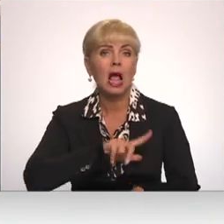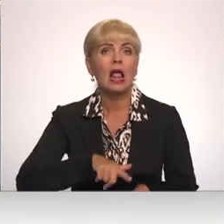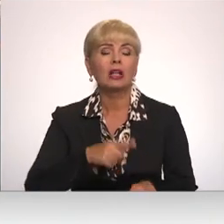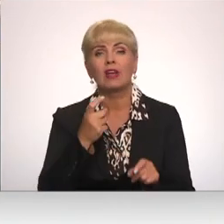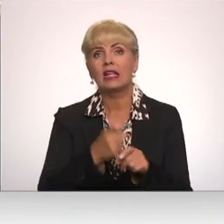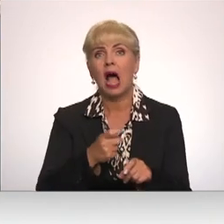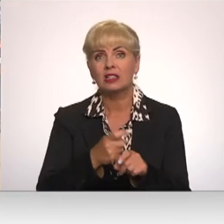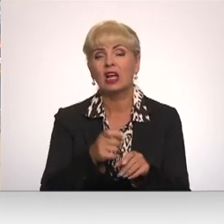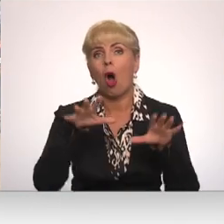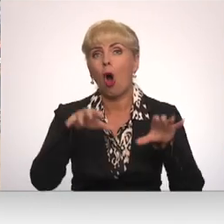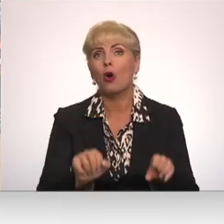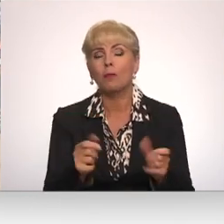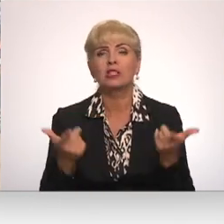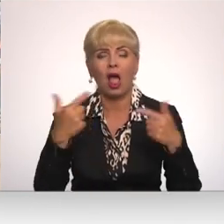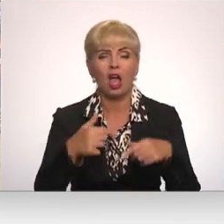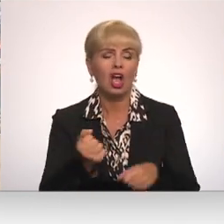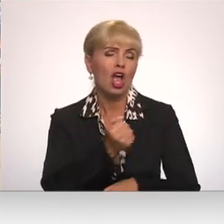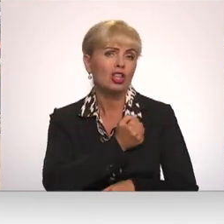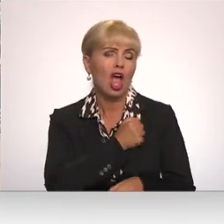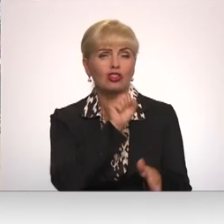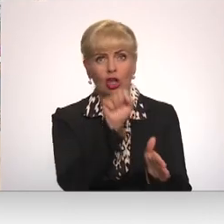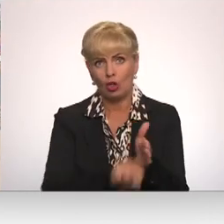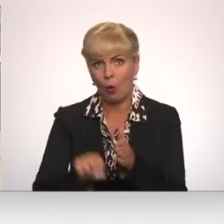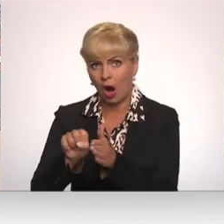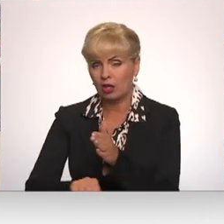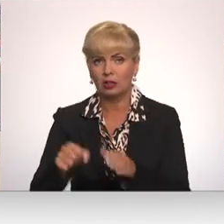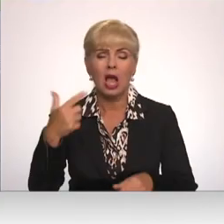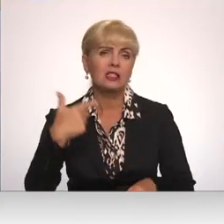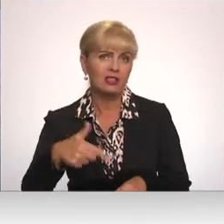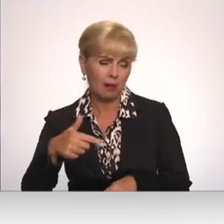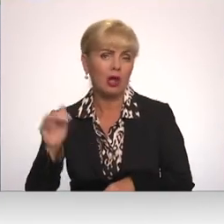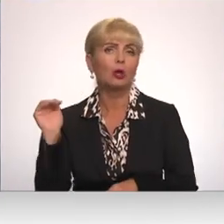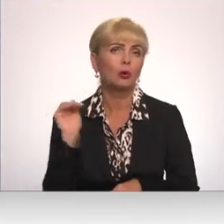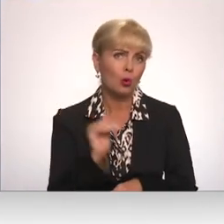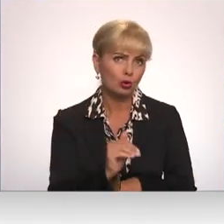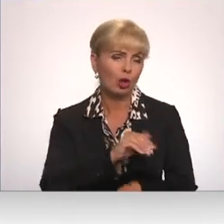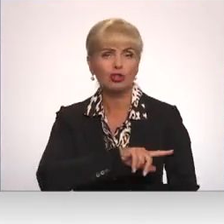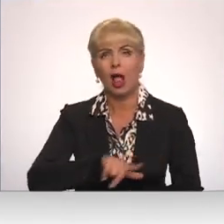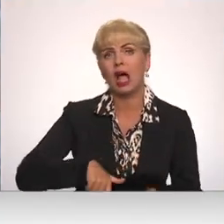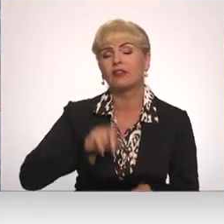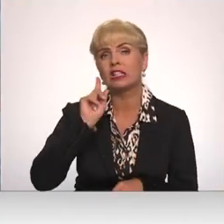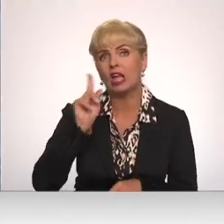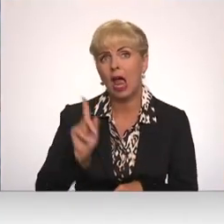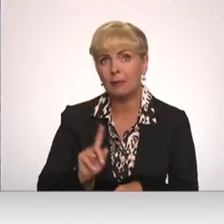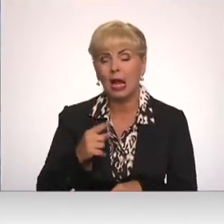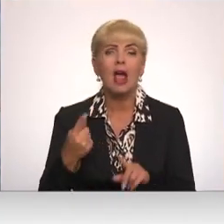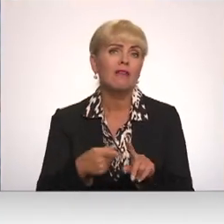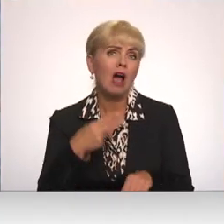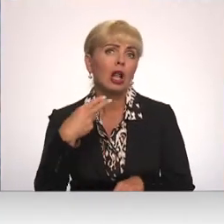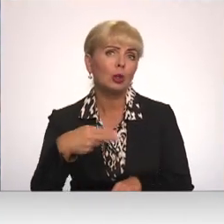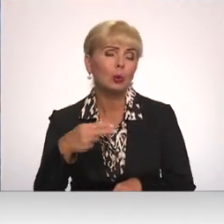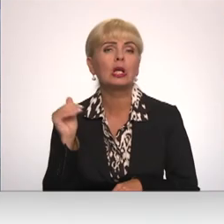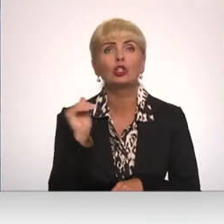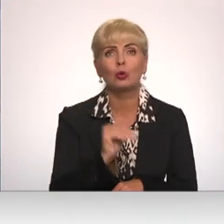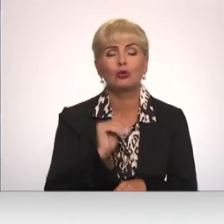nacistiskās okupācijas laikā nežēlīgi nogalināja aptuveni 70 tūkstošus Latvijas ebreju un vēl 20